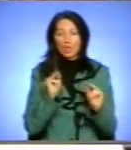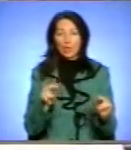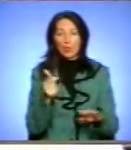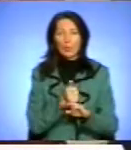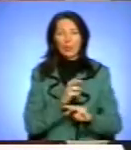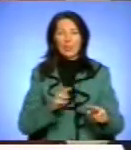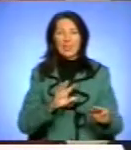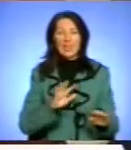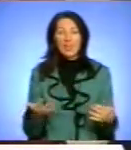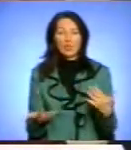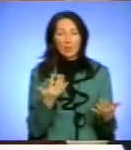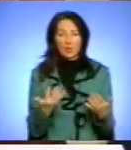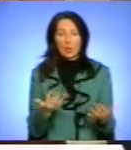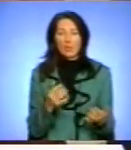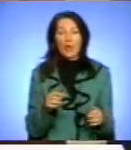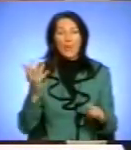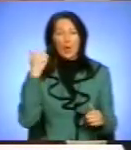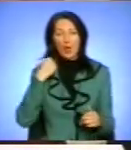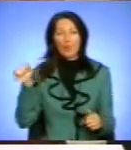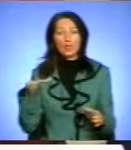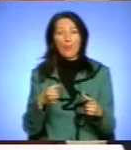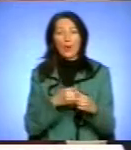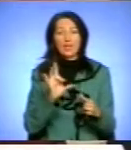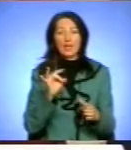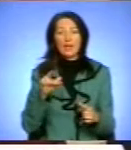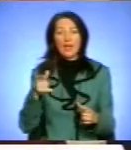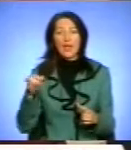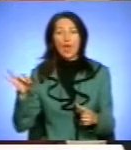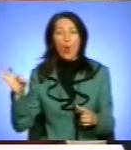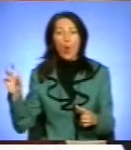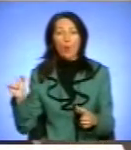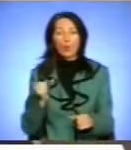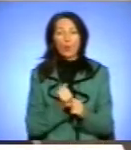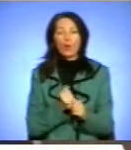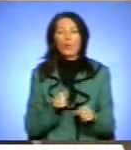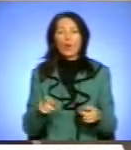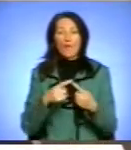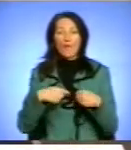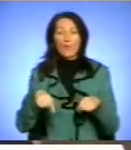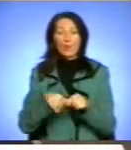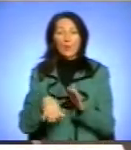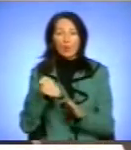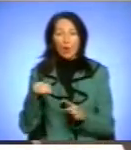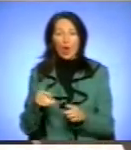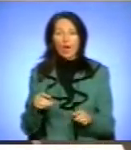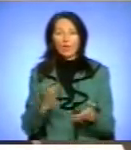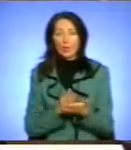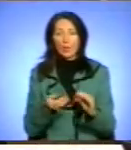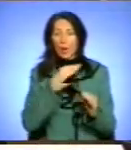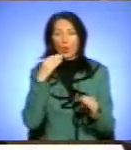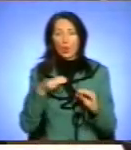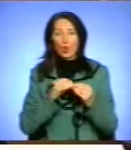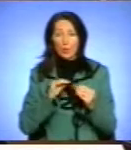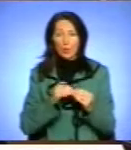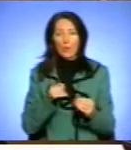партії регіонів і наголошує, робота у виборчих округах відкрила уряду чимало місцевих проблем. Вирішити їх партія влади в змозі самотужки, але